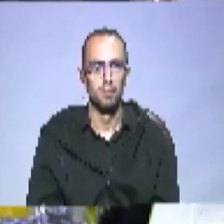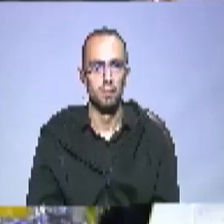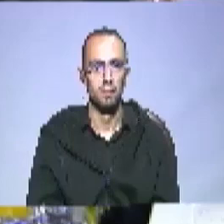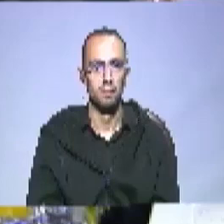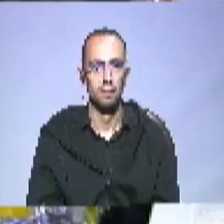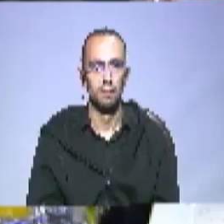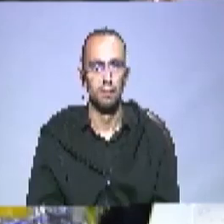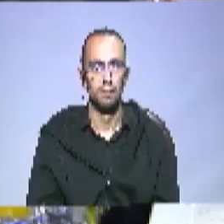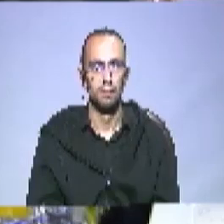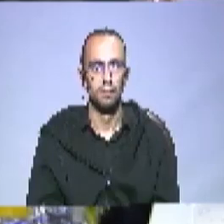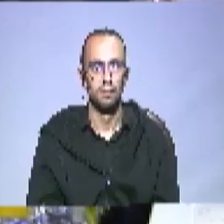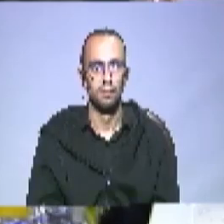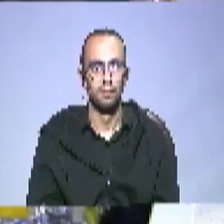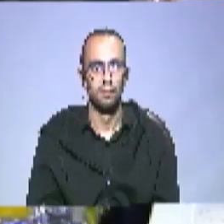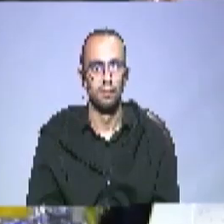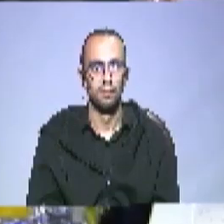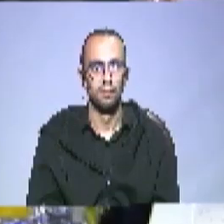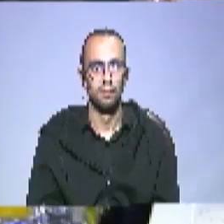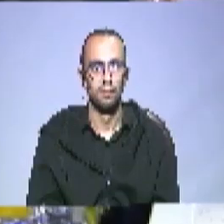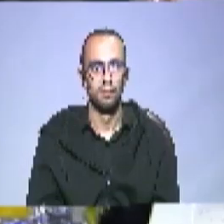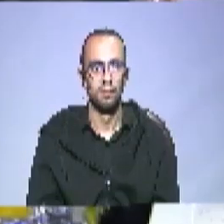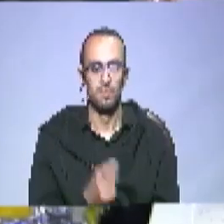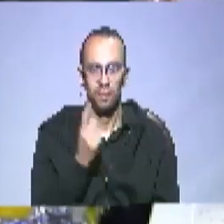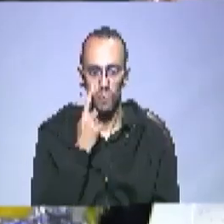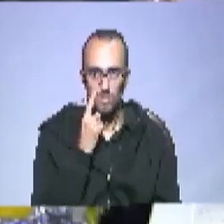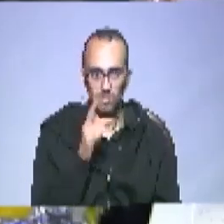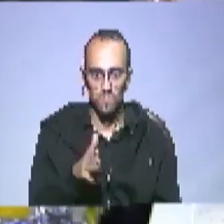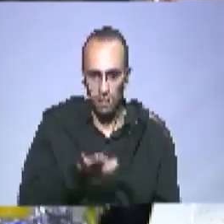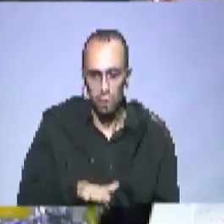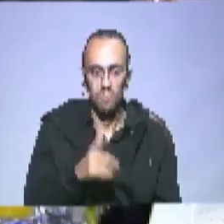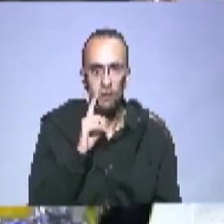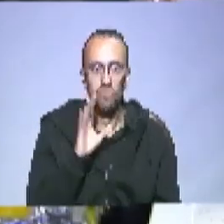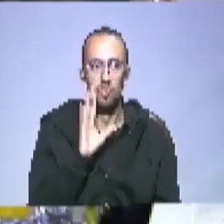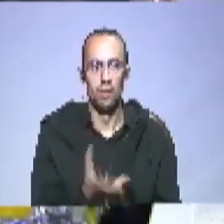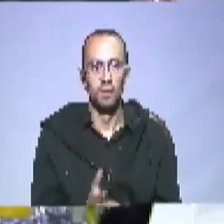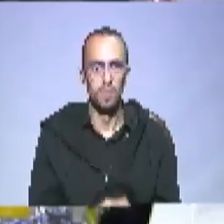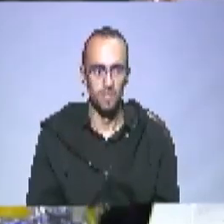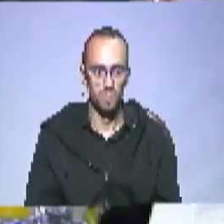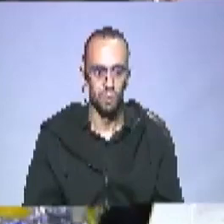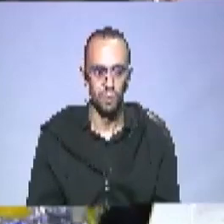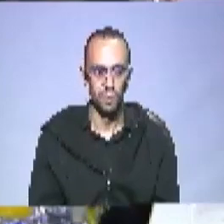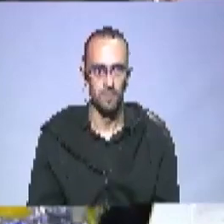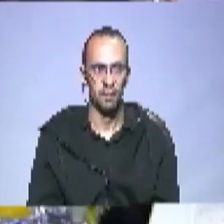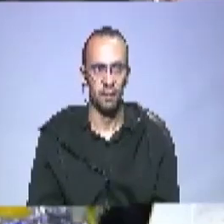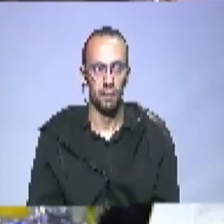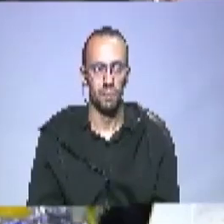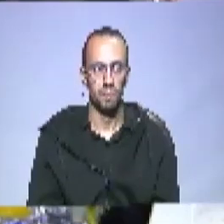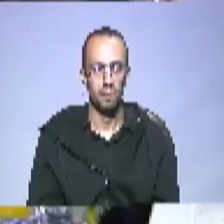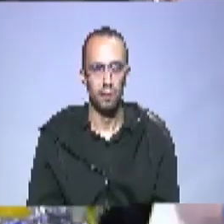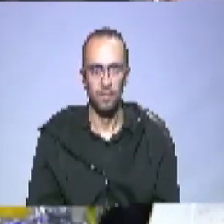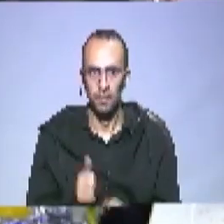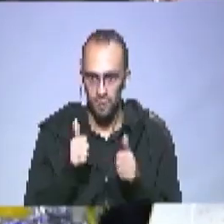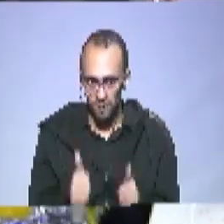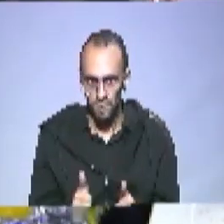كده وبعدين نشوف هتبقى عامله ازاي. ماشي تمام التمام يا